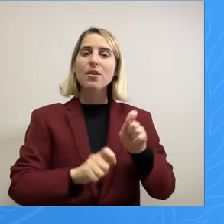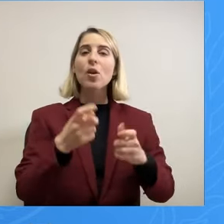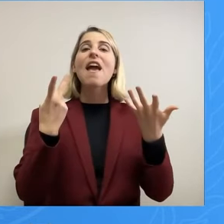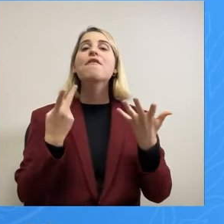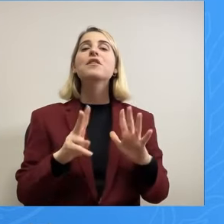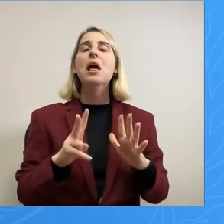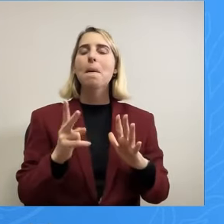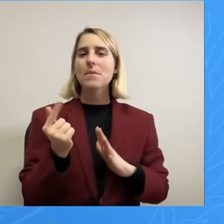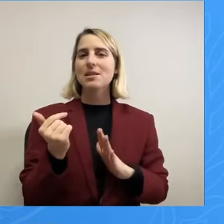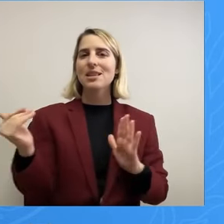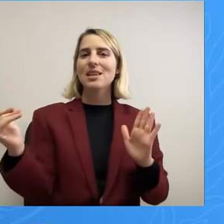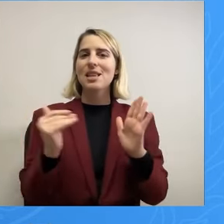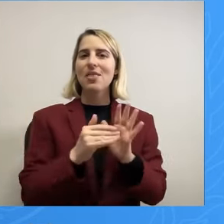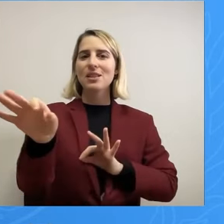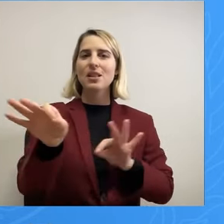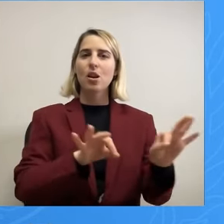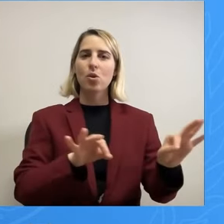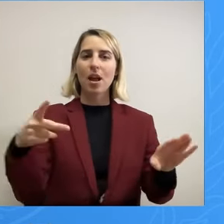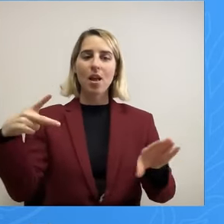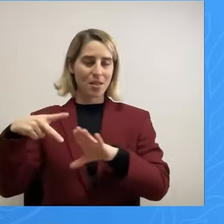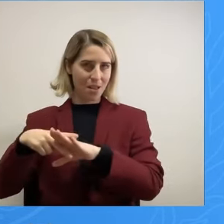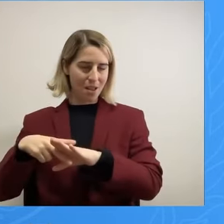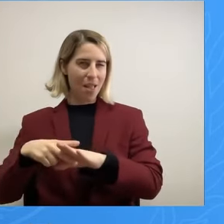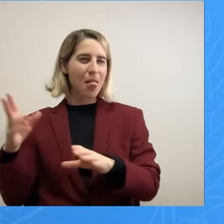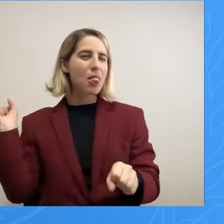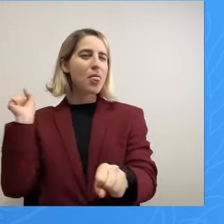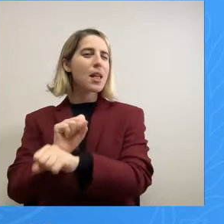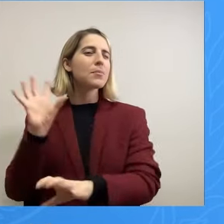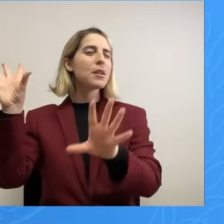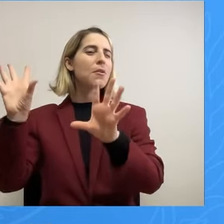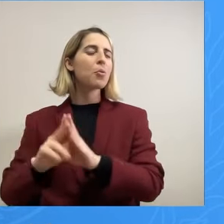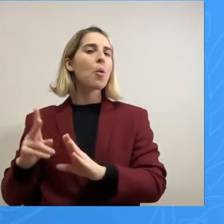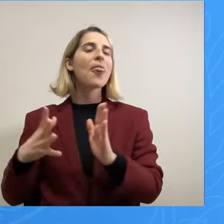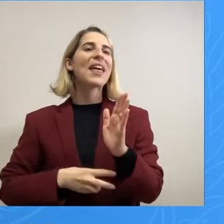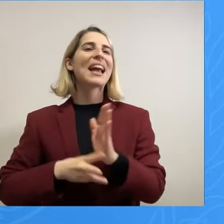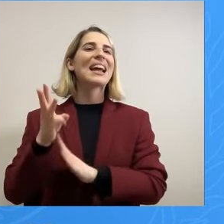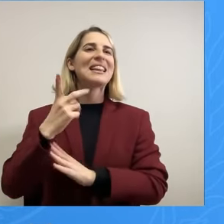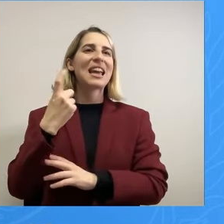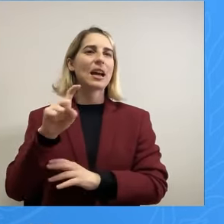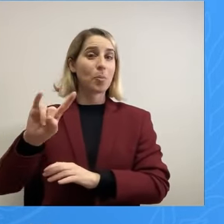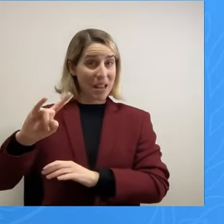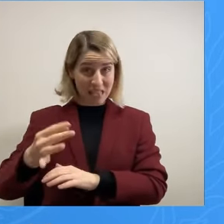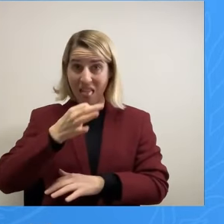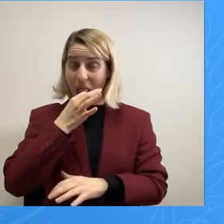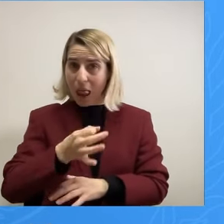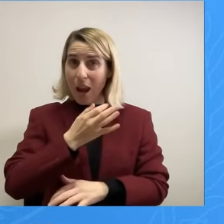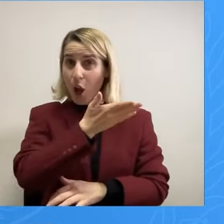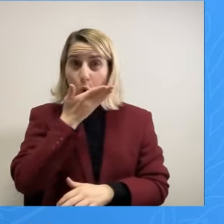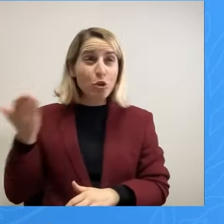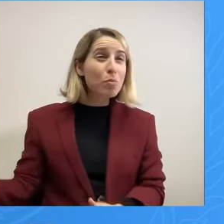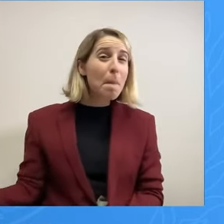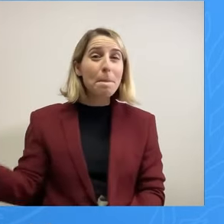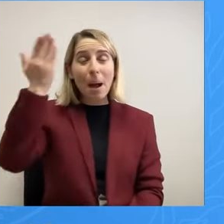τετραγωνικά. Έχουν δεσμευτεί οι τράπεζες για 13 εκατομμύρια. Ήδη μιλάνε ότι το κόστος θα φτάσει τα